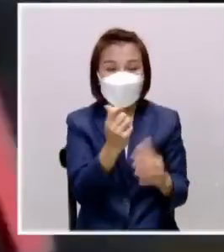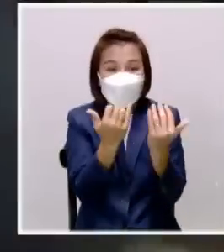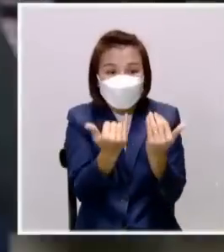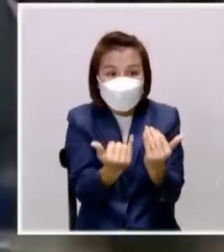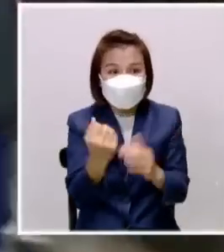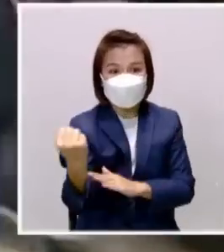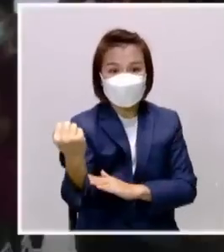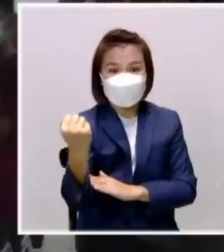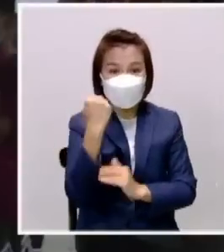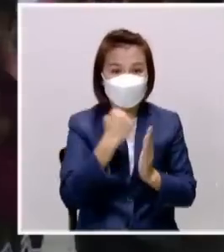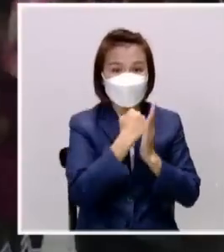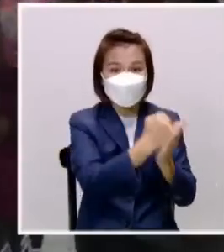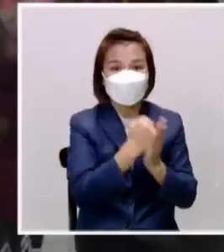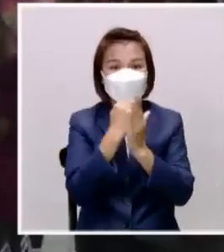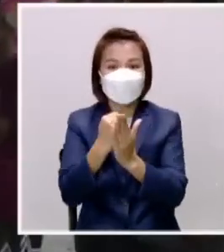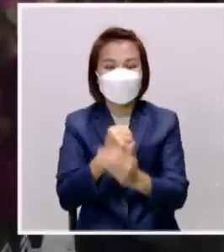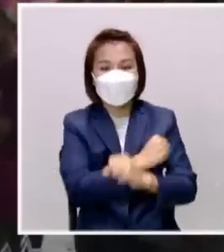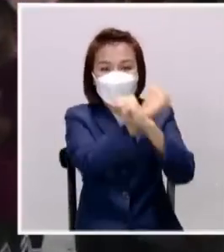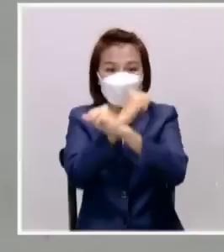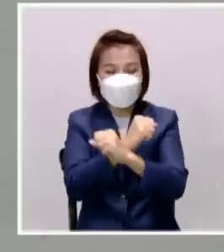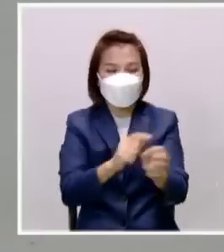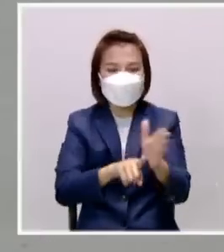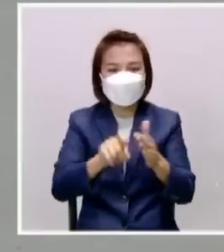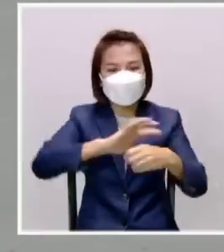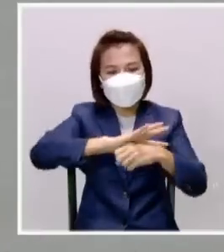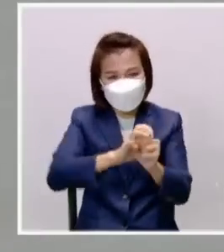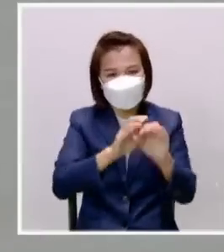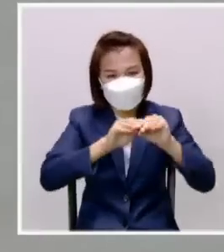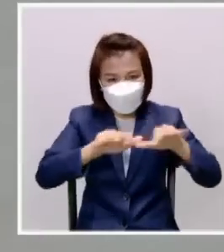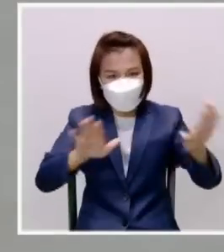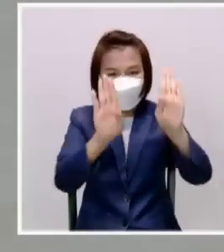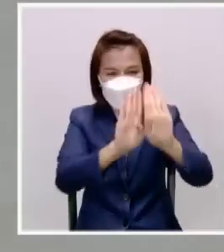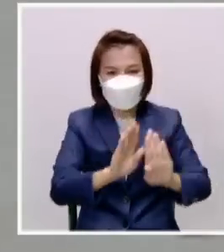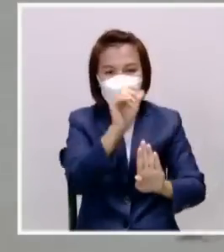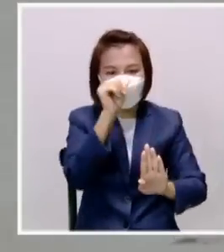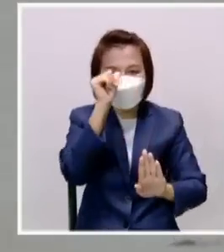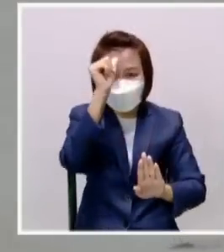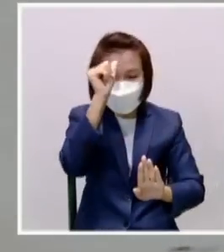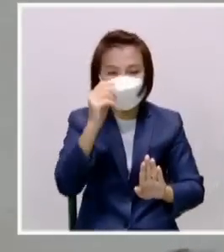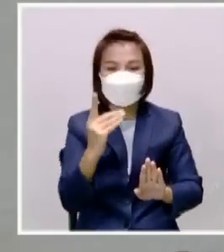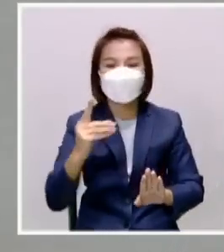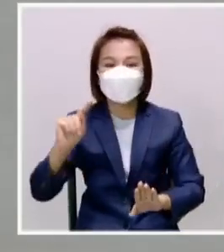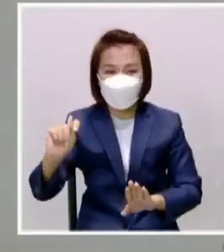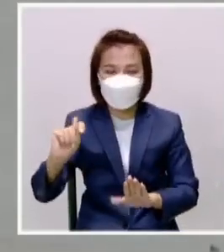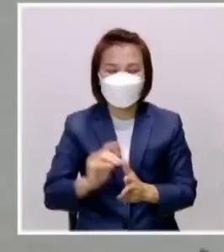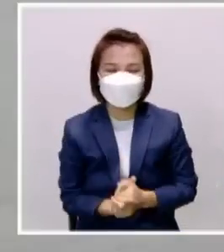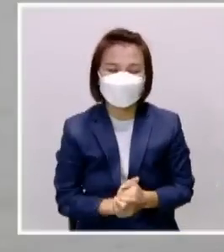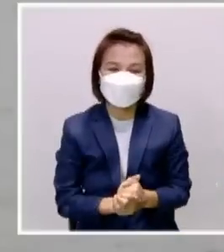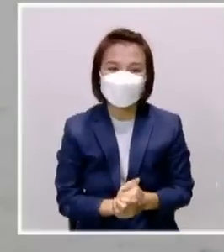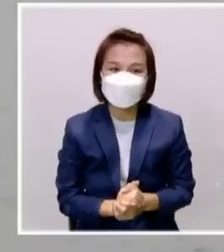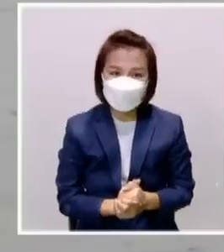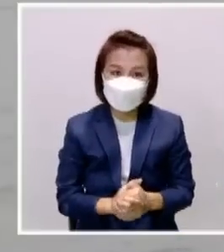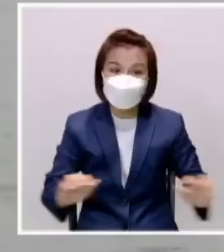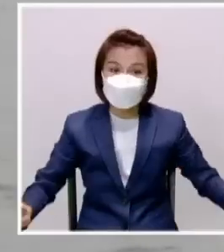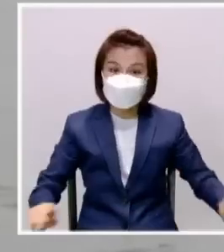การคุมเข้มป้องกันการระบาดของไวรัสกลายพันธุ์สายพันธุ์เดลต้าซึ่งโฆษกทำเนียบประธานาธิบดีบอกว่ากระทรวงโย